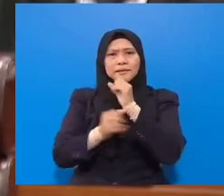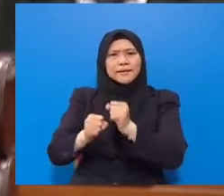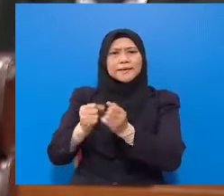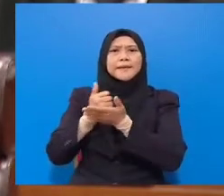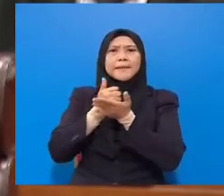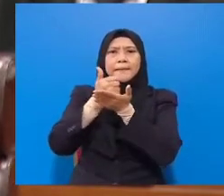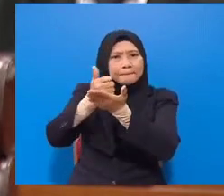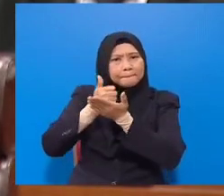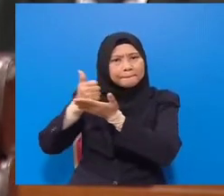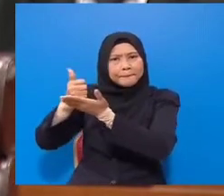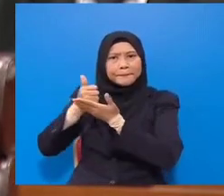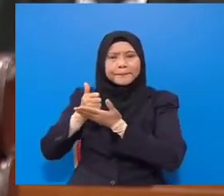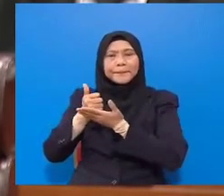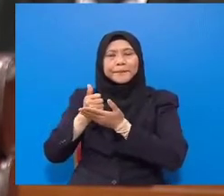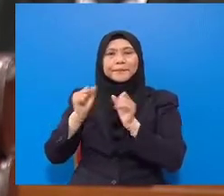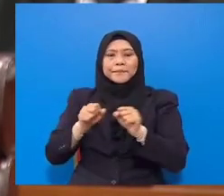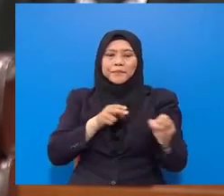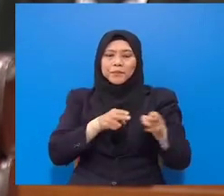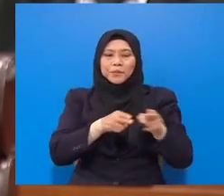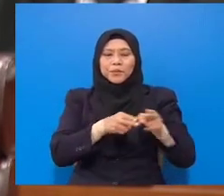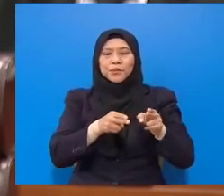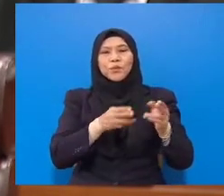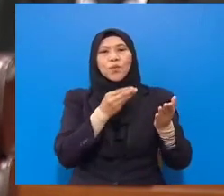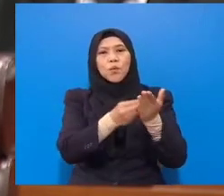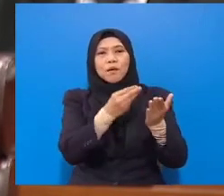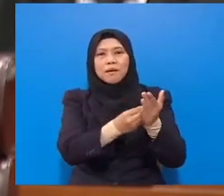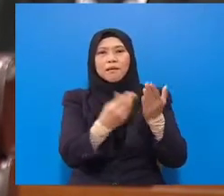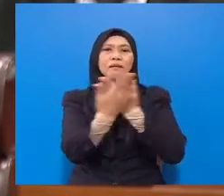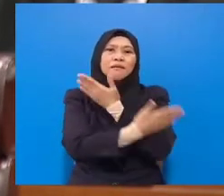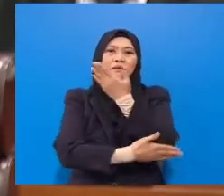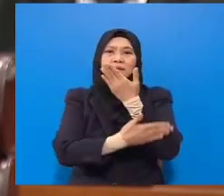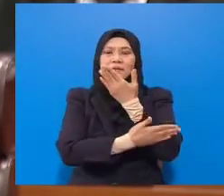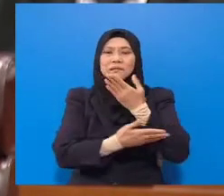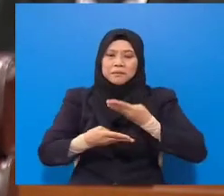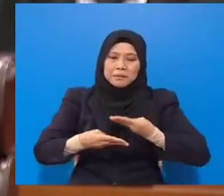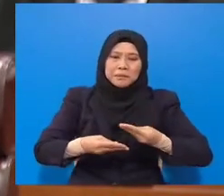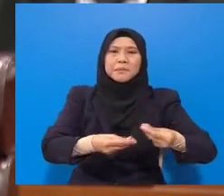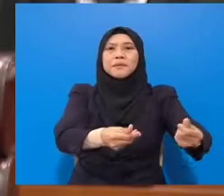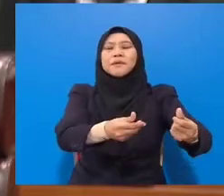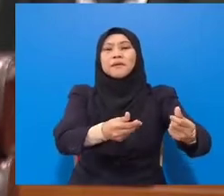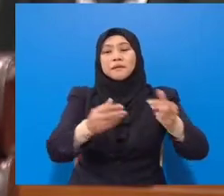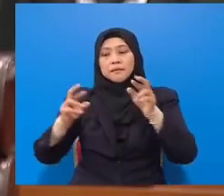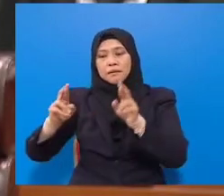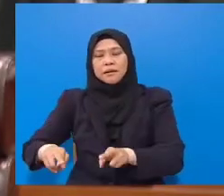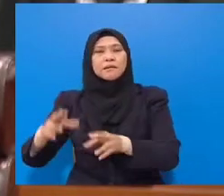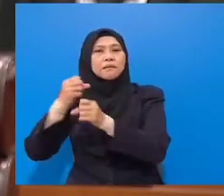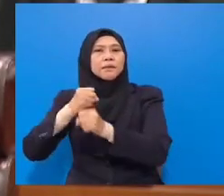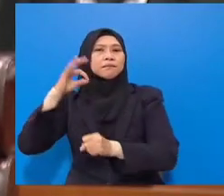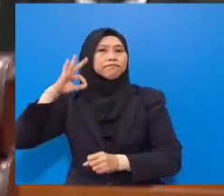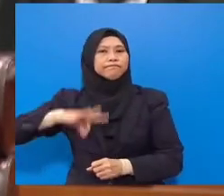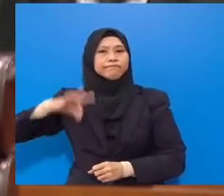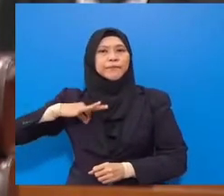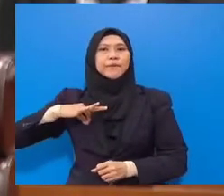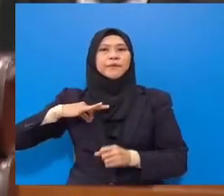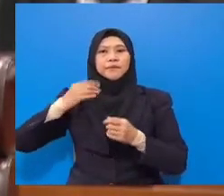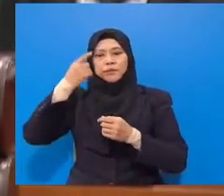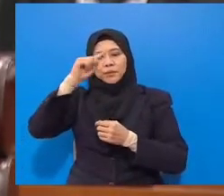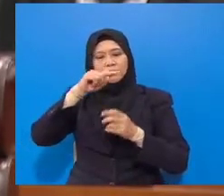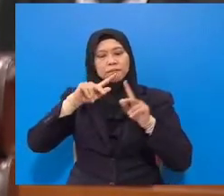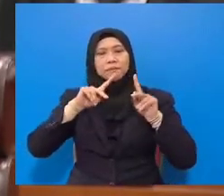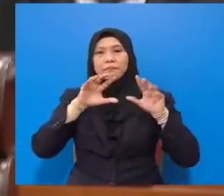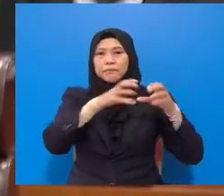dapat membantu supaya kita dapat menguruskan keuangan Gale strusnya rakyat akan dapat kesan daripada pelaksanaan